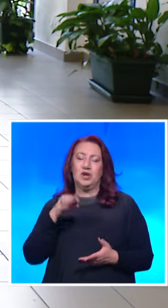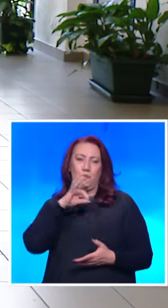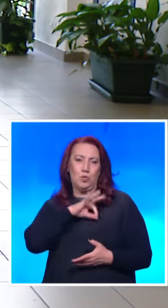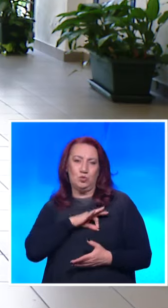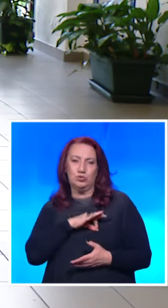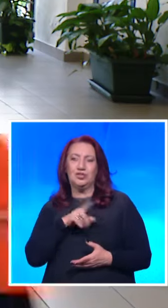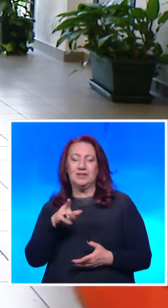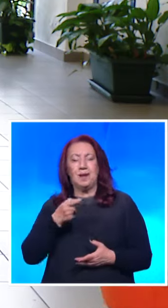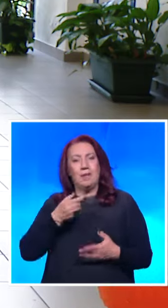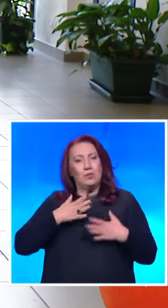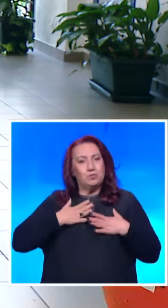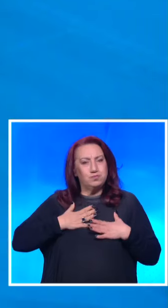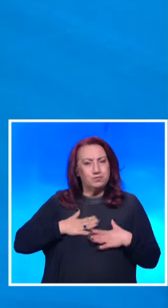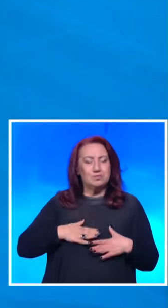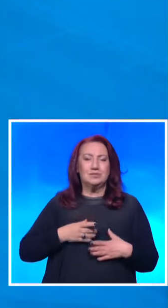и ще игра още по-добре.